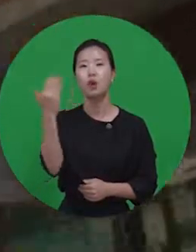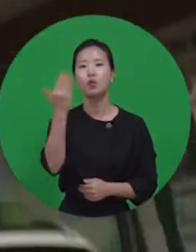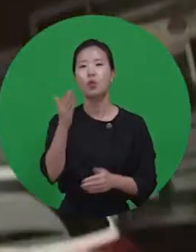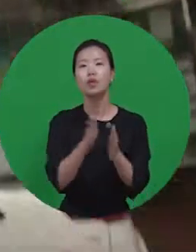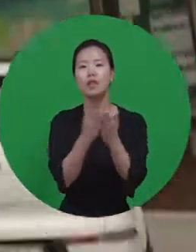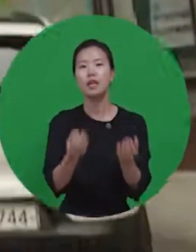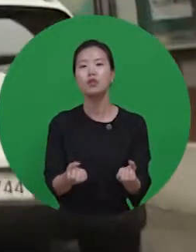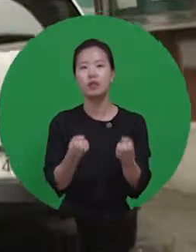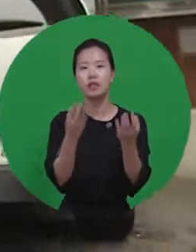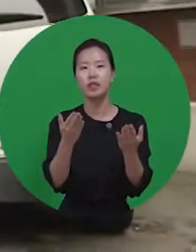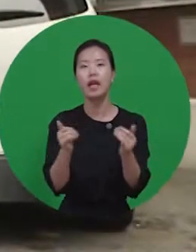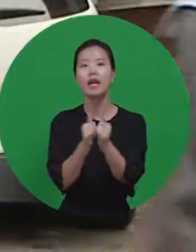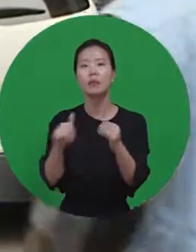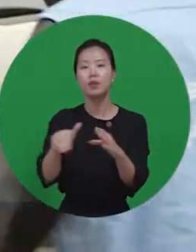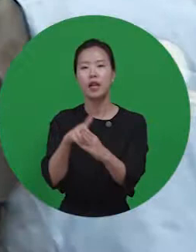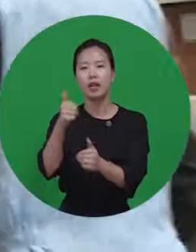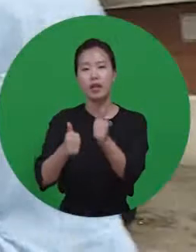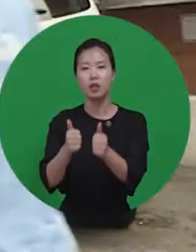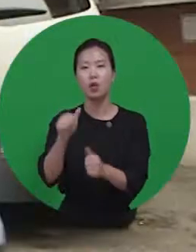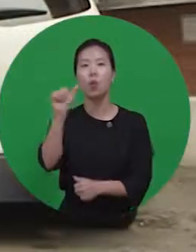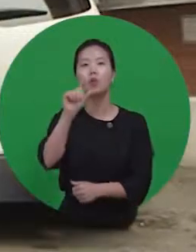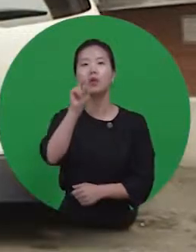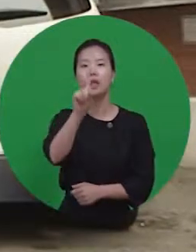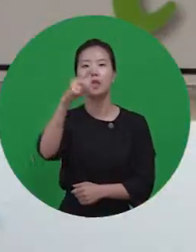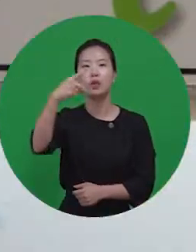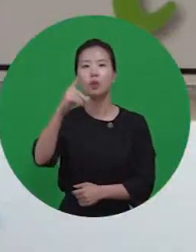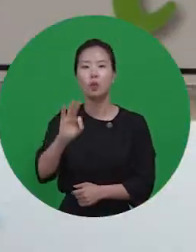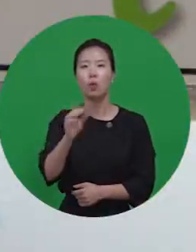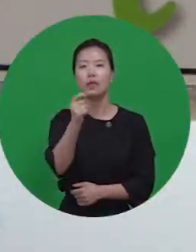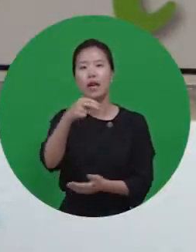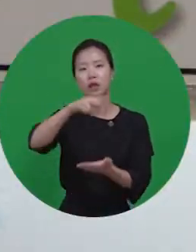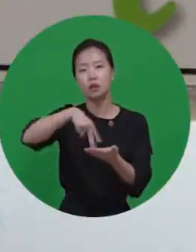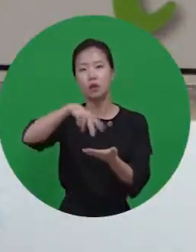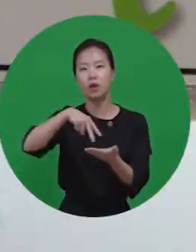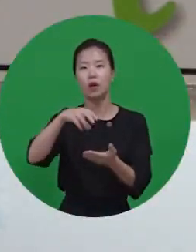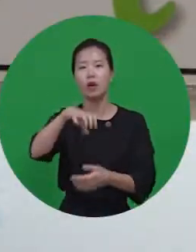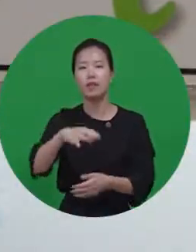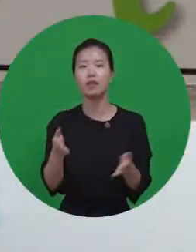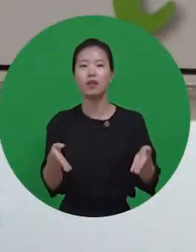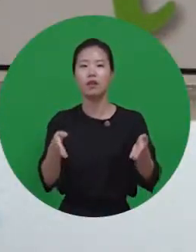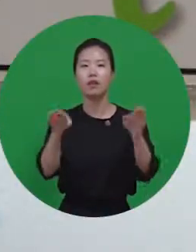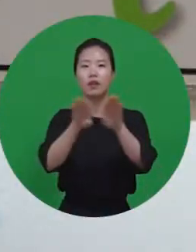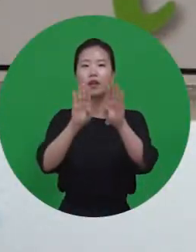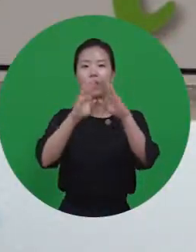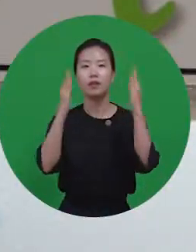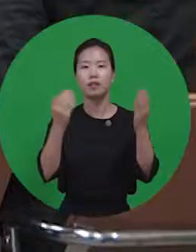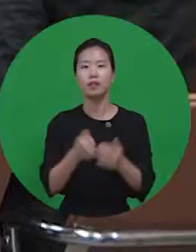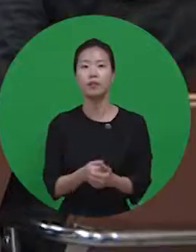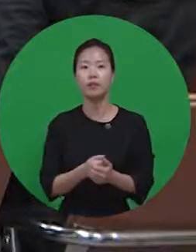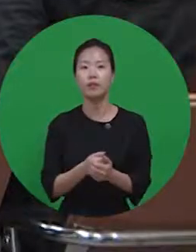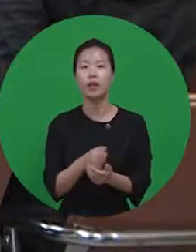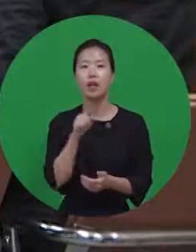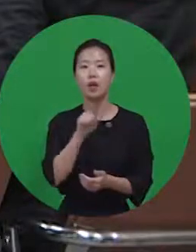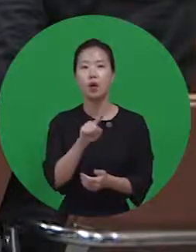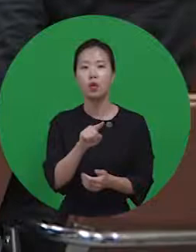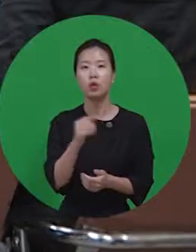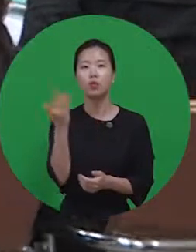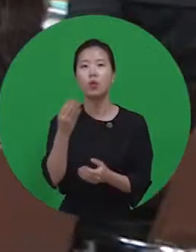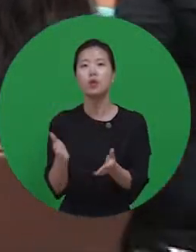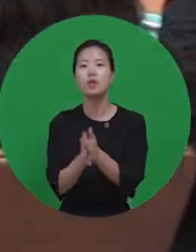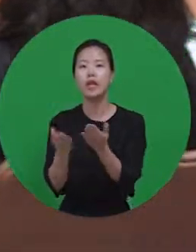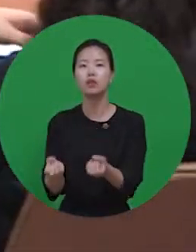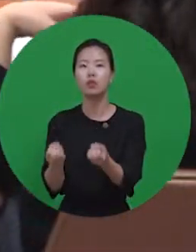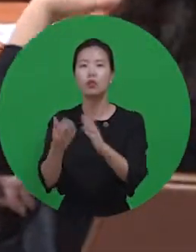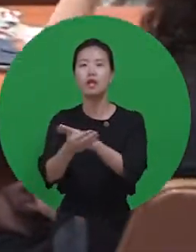2017 구로 책축제 인문학대전이 오류일동 새마을 작은도서관에서 열렸습니다. 인문학대전은 구로